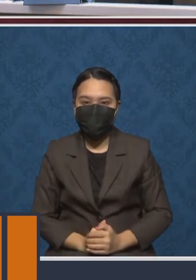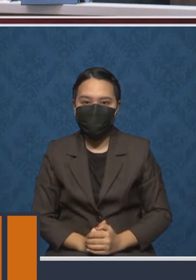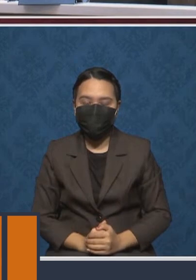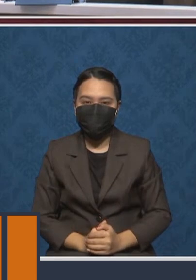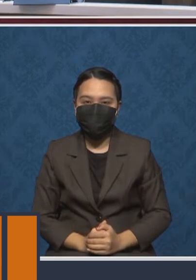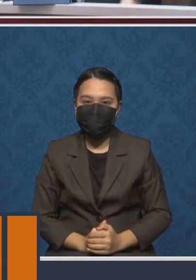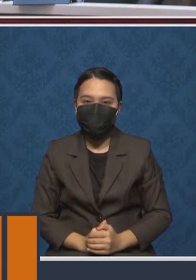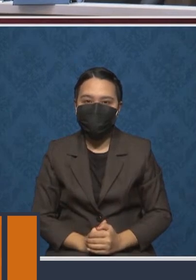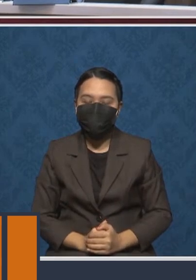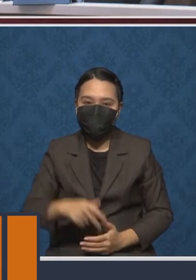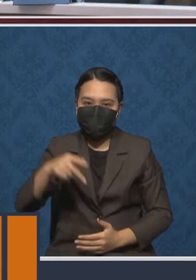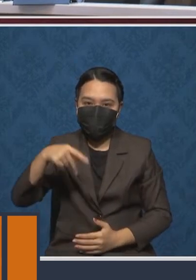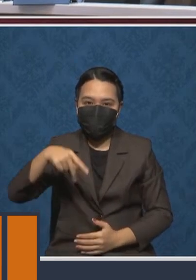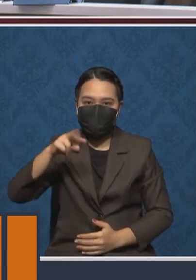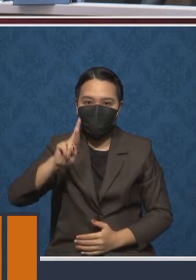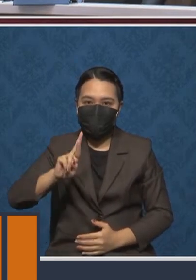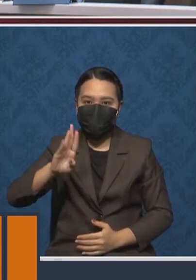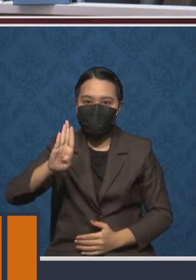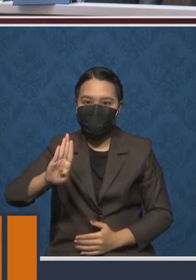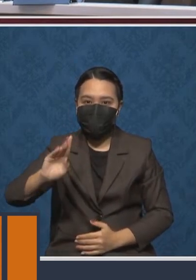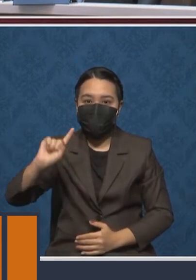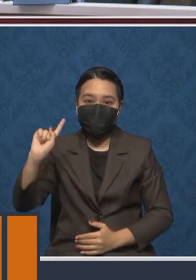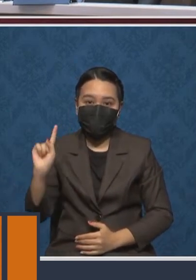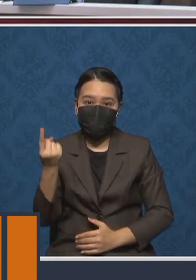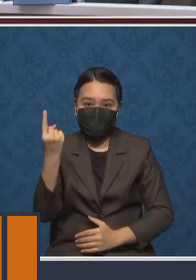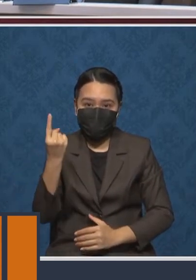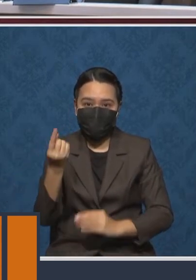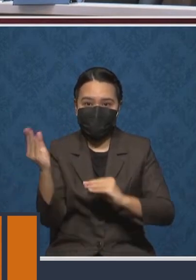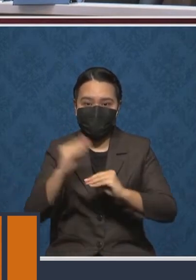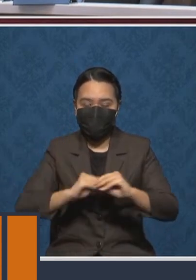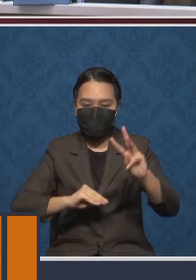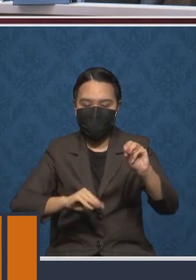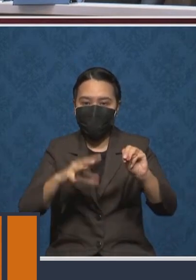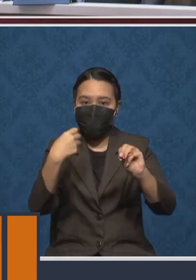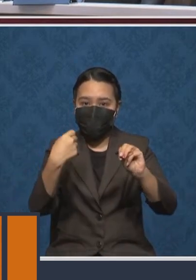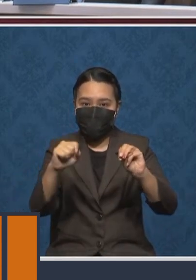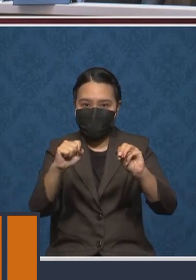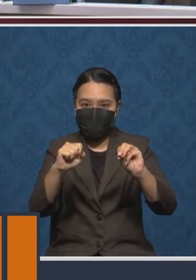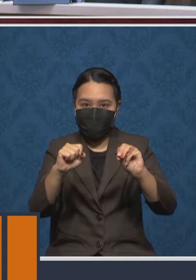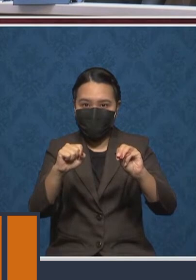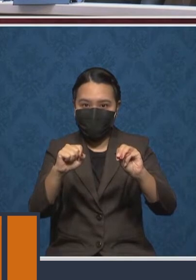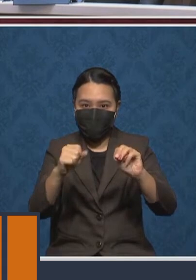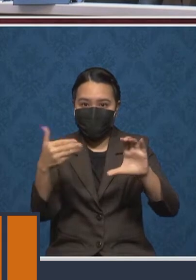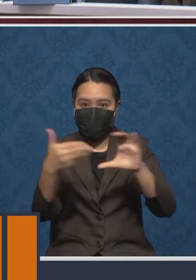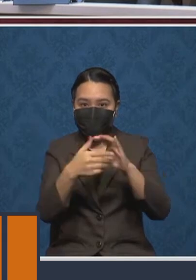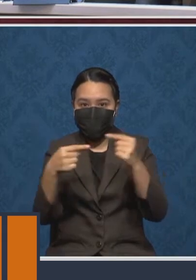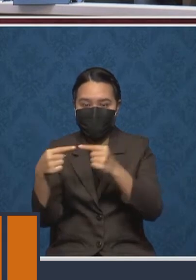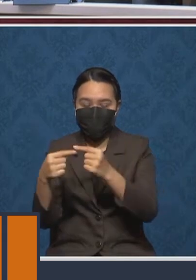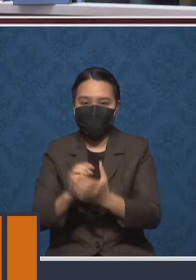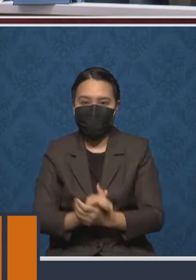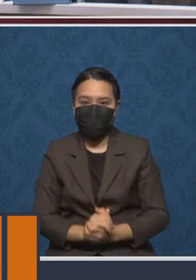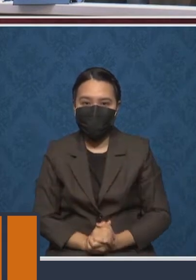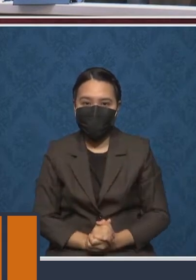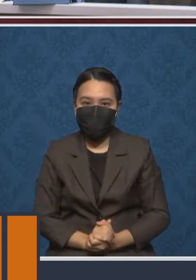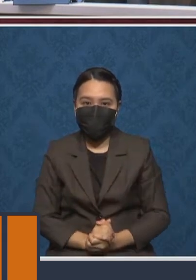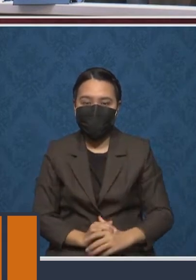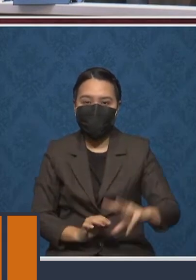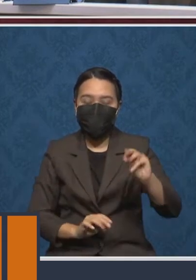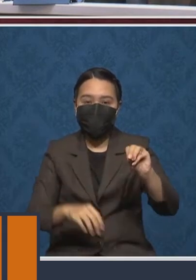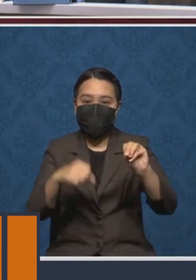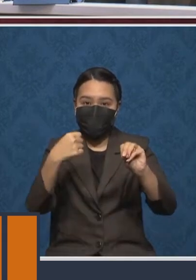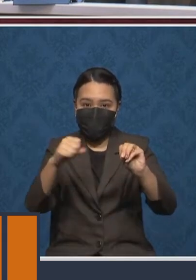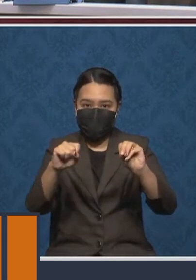การที่บัญญัติใหม่ที่เพิ่มเติมนั้นโดยเฉพาะความในมาตรา10ครับท่านประธานสไลด์ถัดไปครับในมาตรา10ครับ